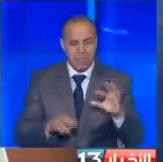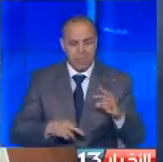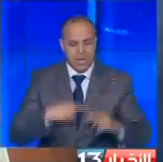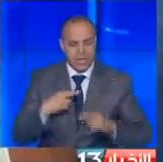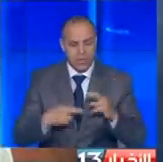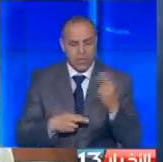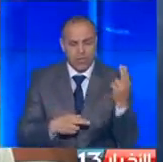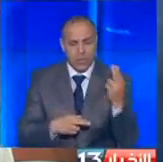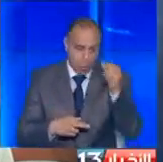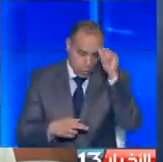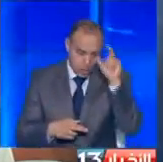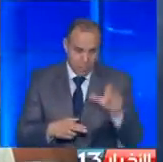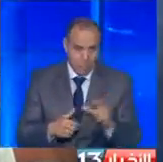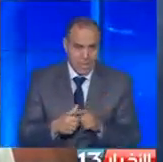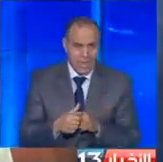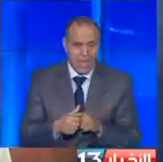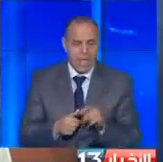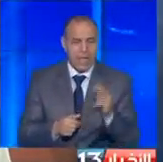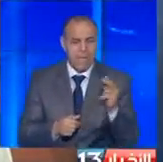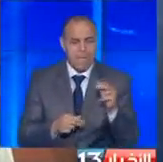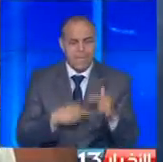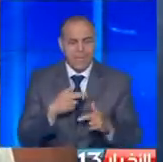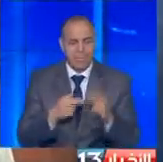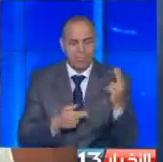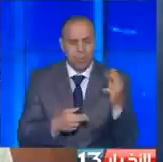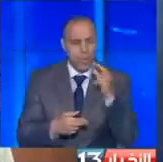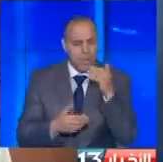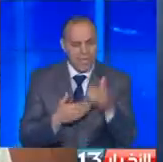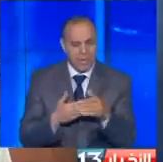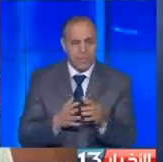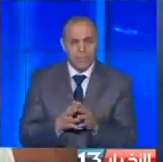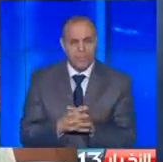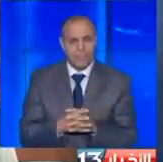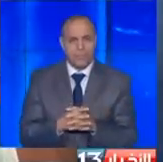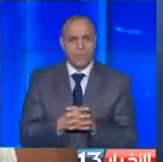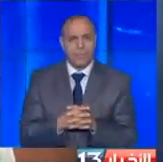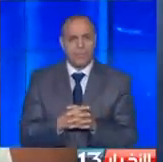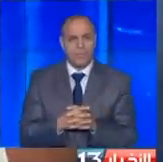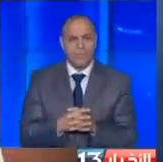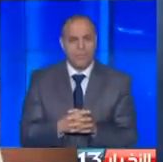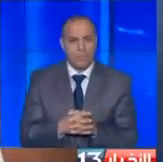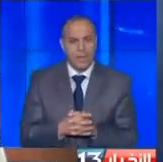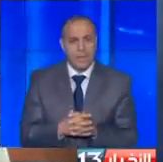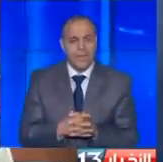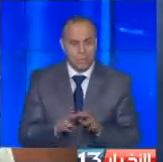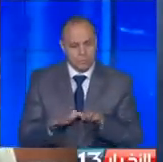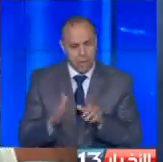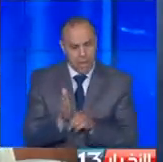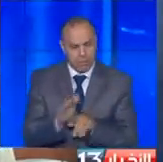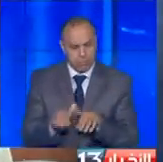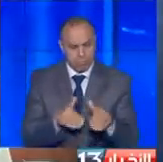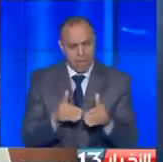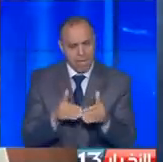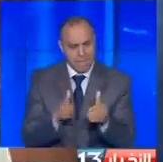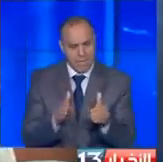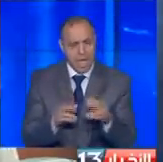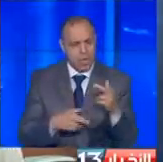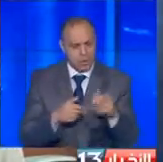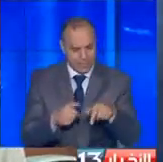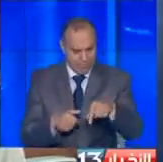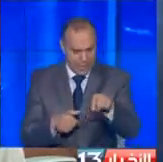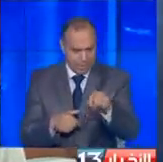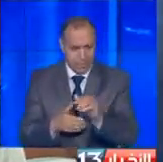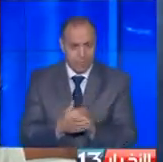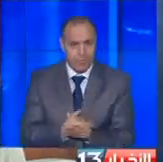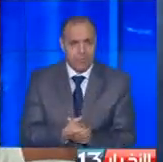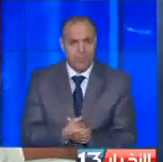على الجمهوريه، منهم المطعم الجامعي هذا المحذي اللي نحن، وعلى حتى علم الاجراءات بدت في فتح المطعم هذا،